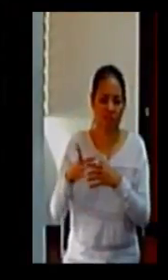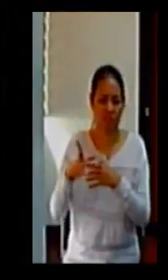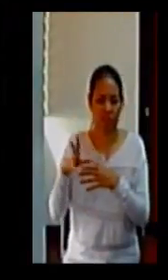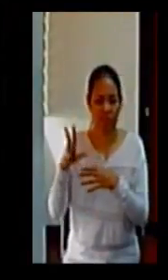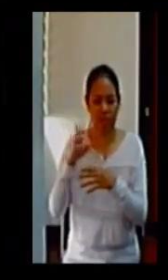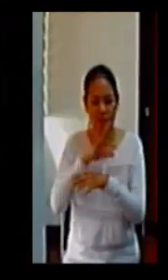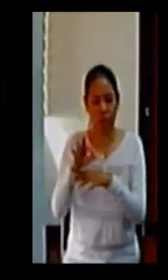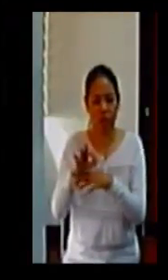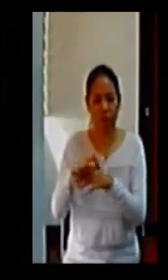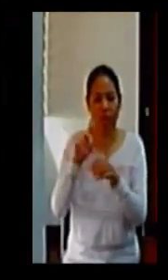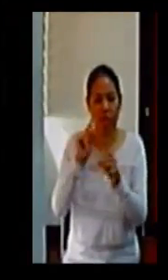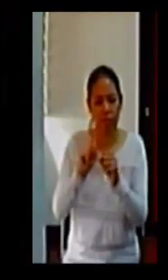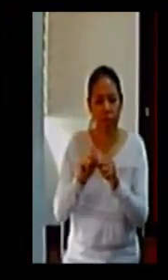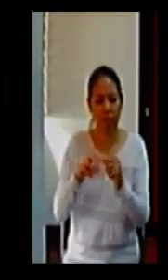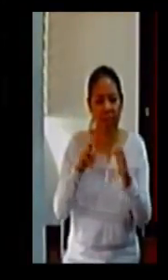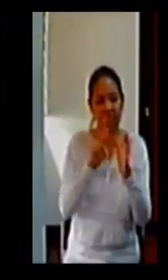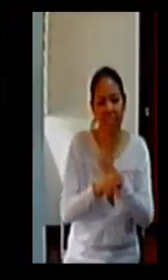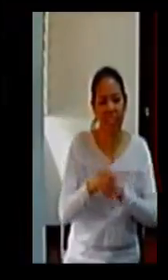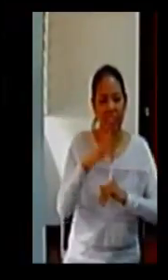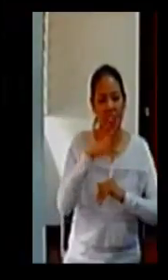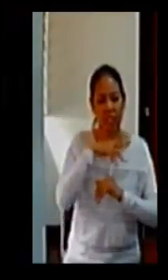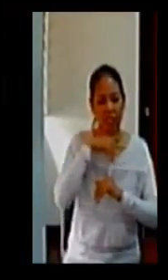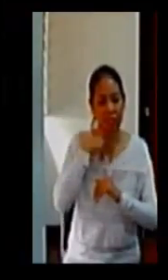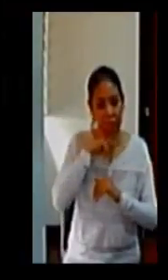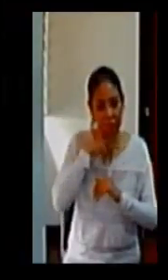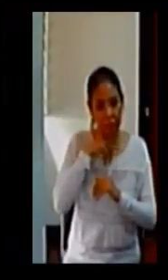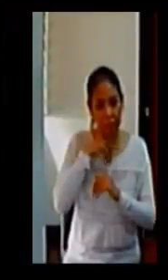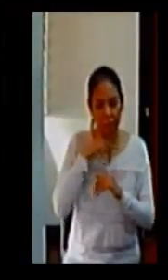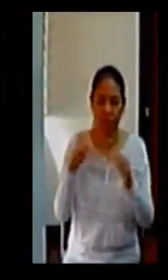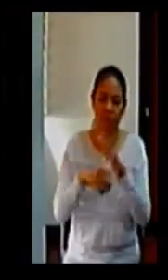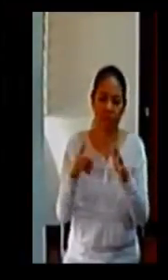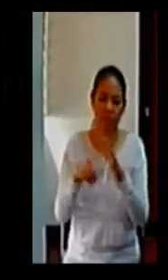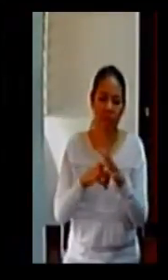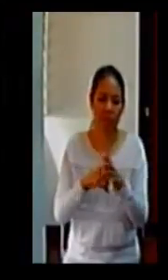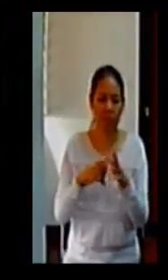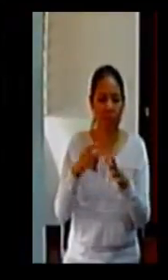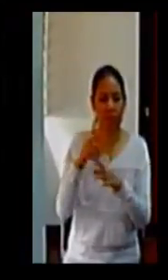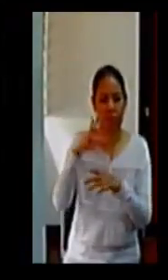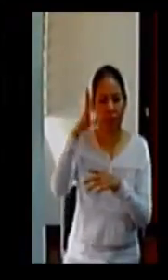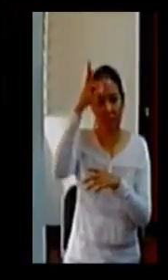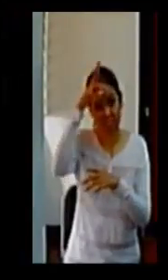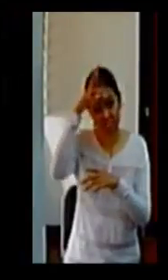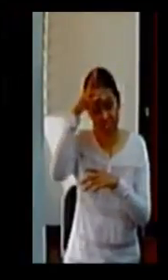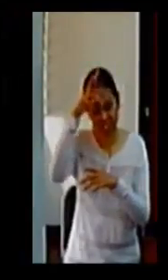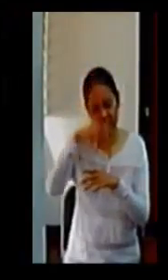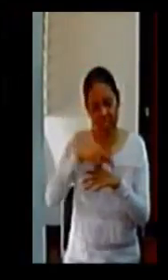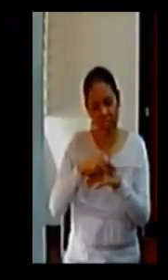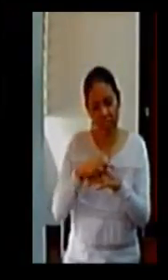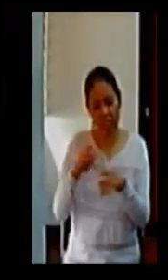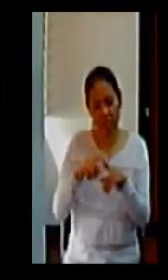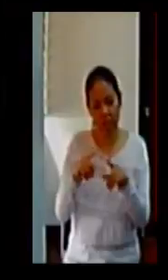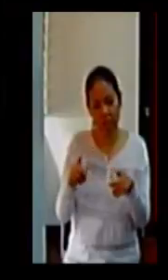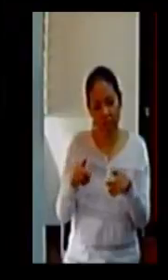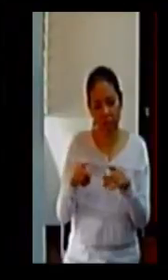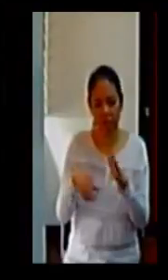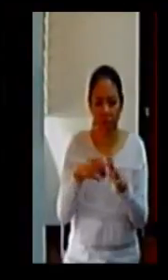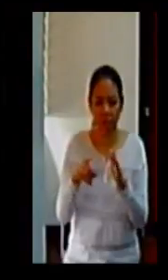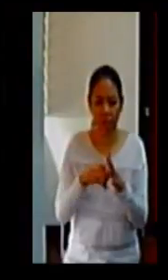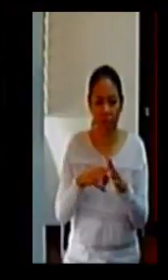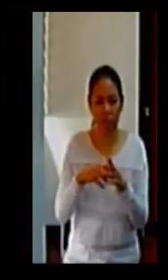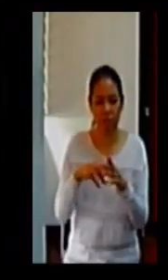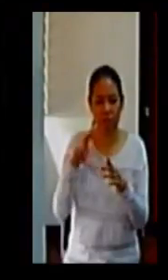baboy. Pero mostly naman is chicken din yung pinapakuha, pero pag native chicken din sa amin, medyo mahal